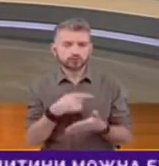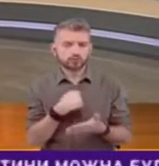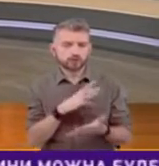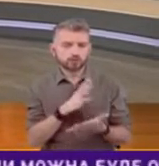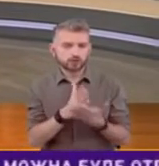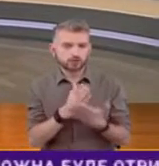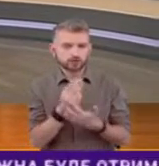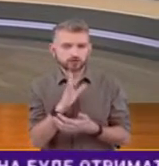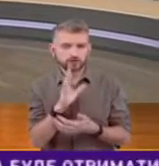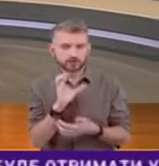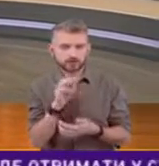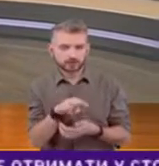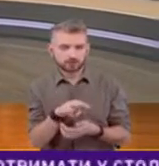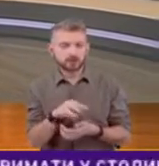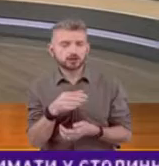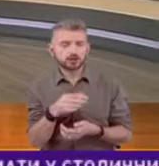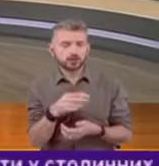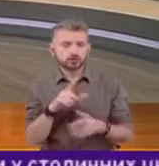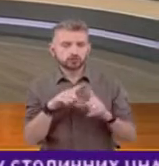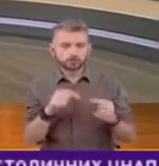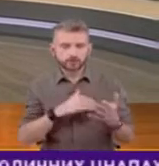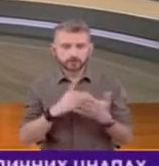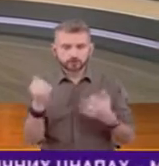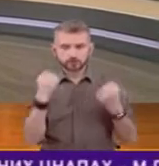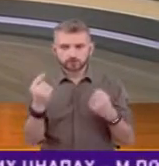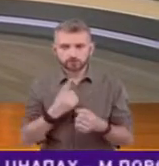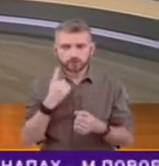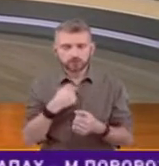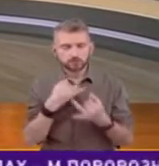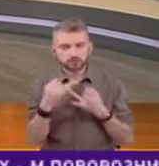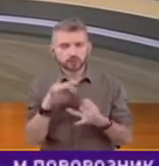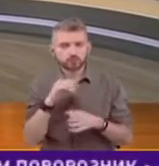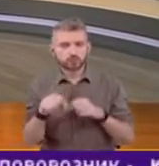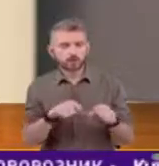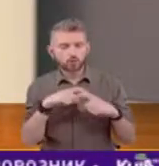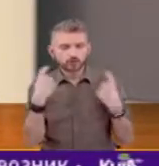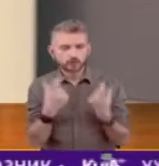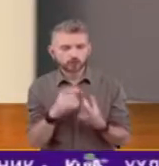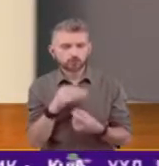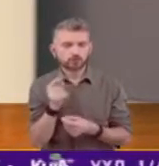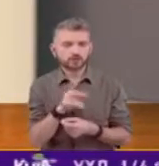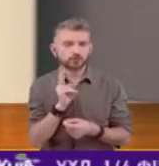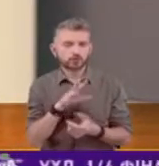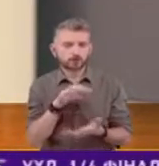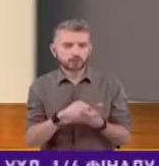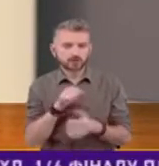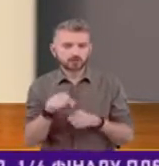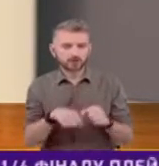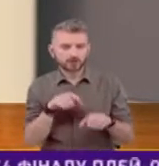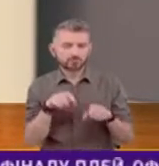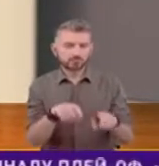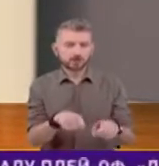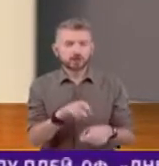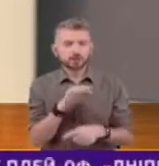перебував в ШВСМ. Я приїздив, дивився, ми спілкувалися з приводу велотреку, з приводу тих, хто там займається саме велобігом, оскільки з